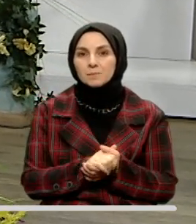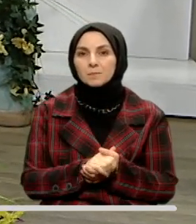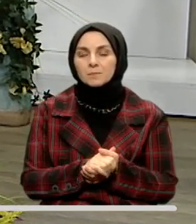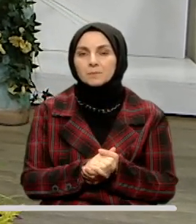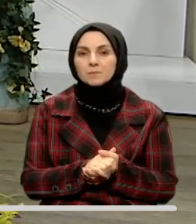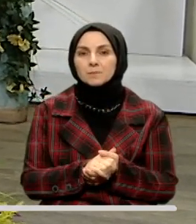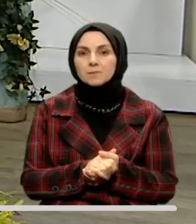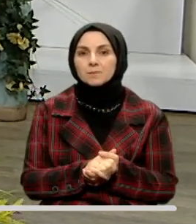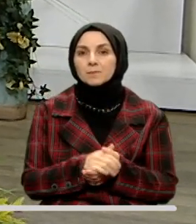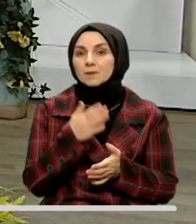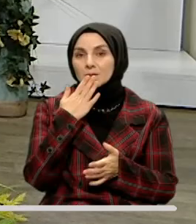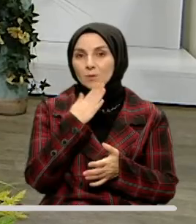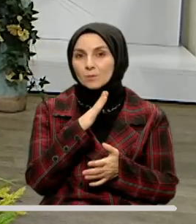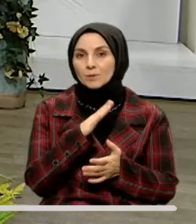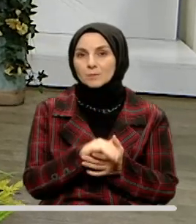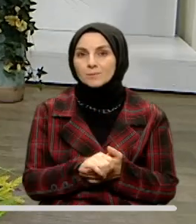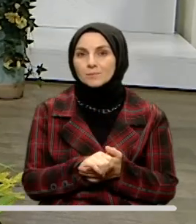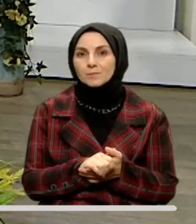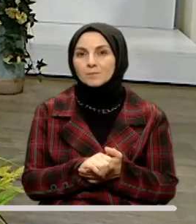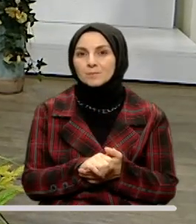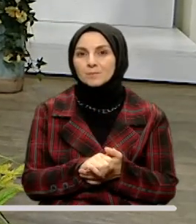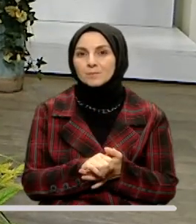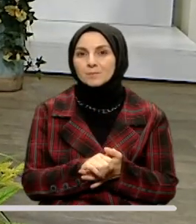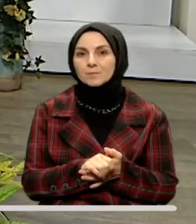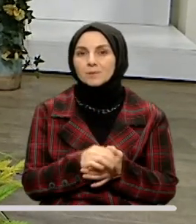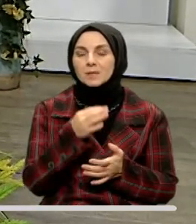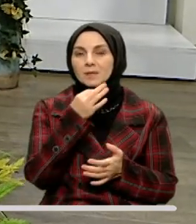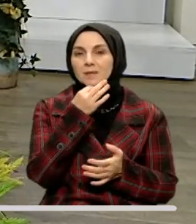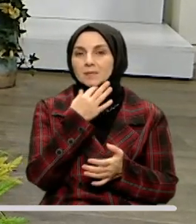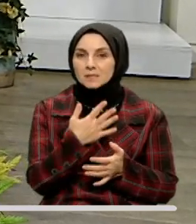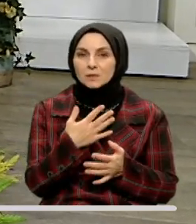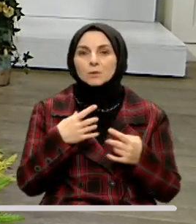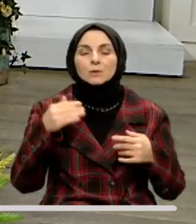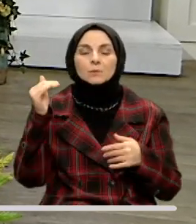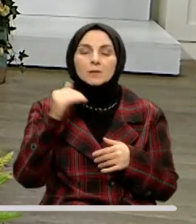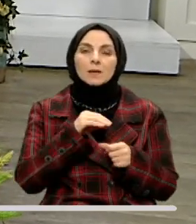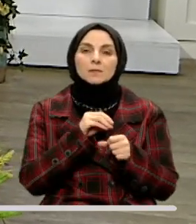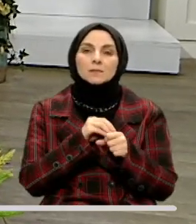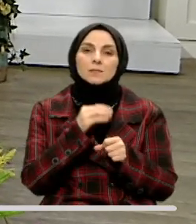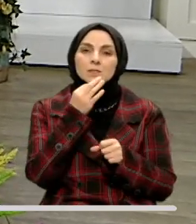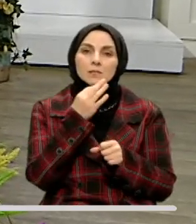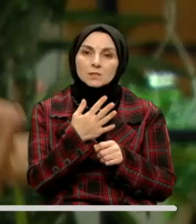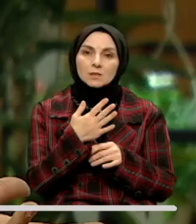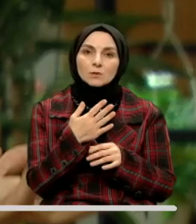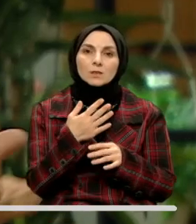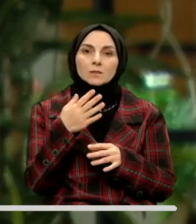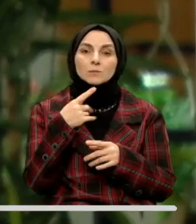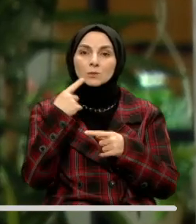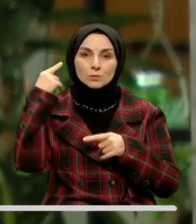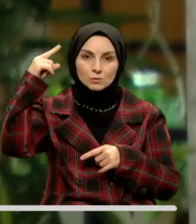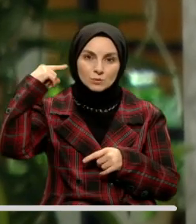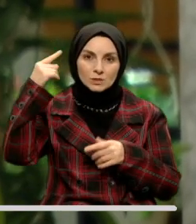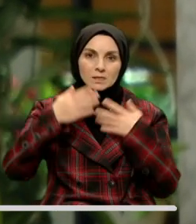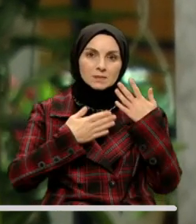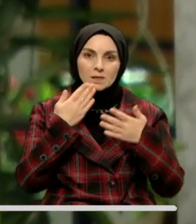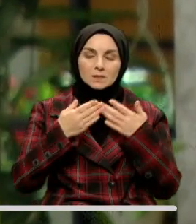alabilirim. Yoksa eğer teşekkür edeceğim. Tamam. Bizlerle birlikte olduğunuz için bugün... Deneyimlerinizi, düşüncelerinizi paylaştığınız